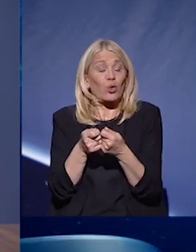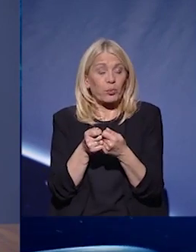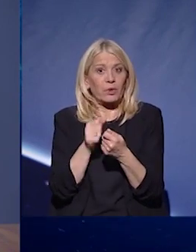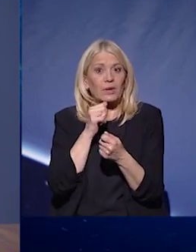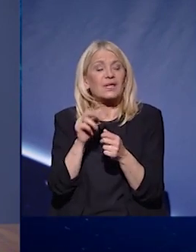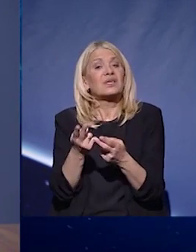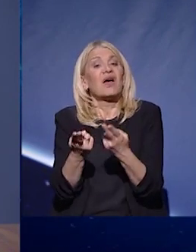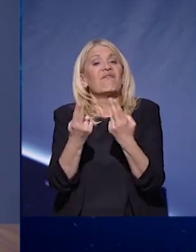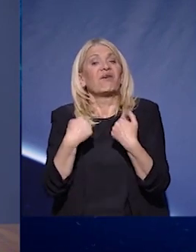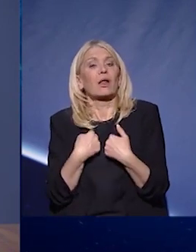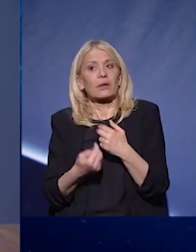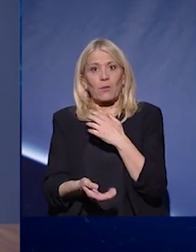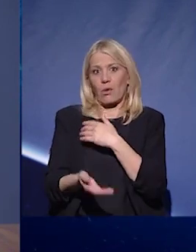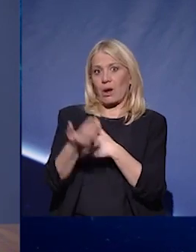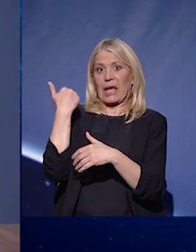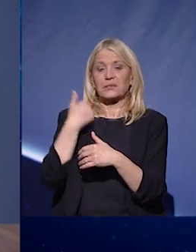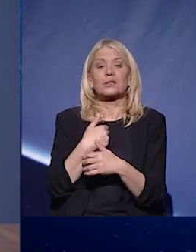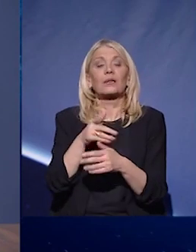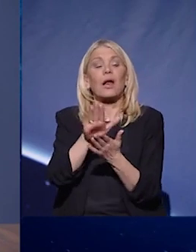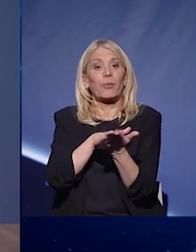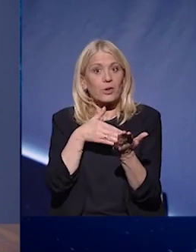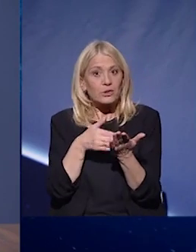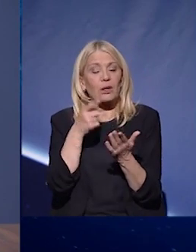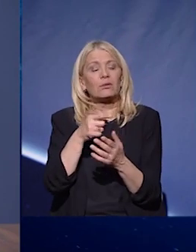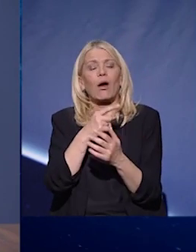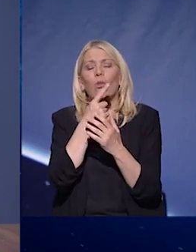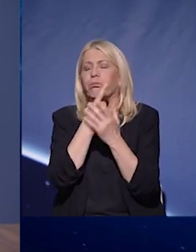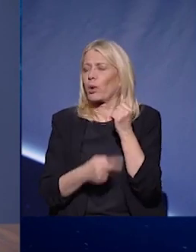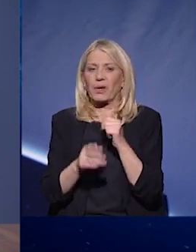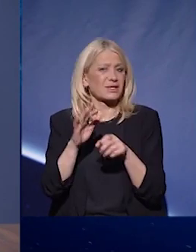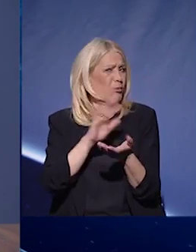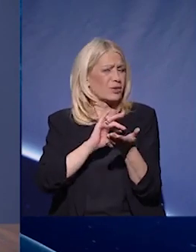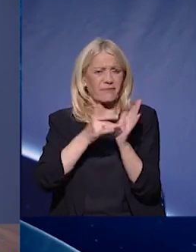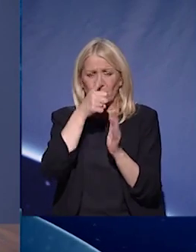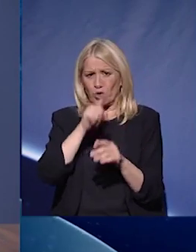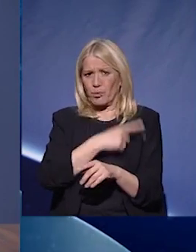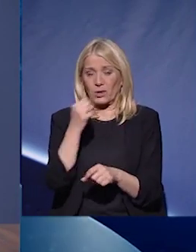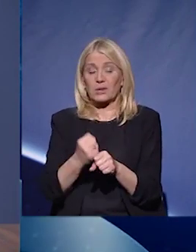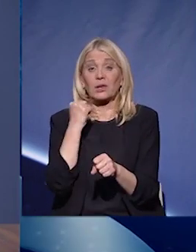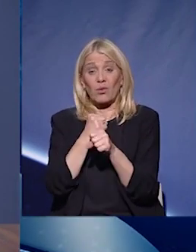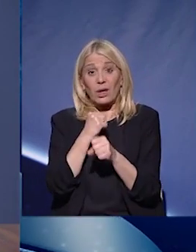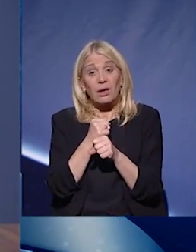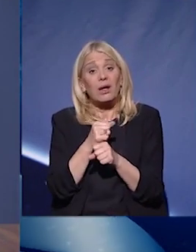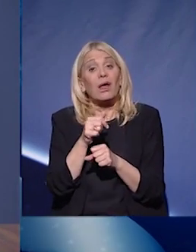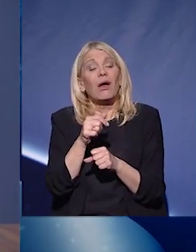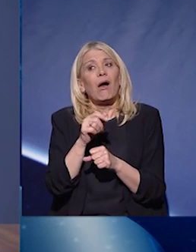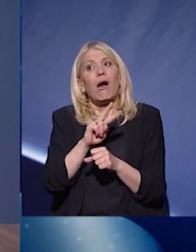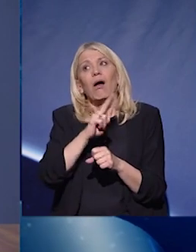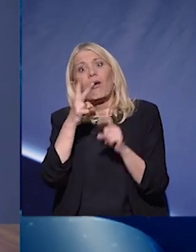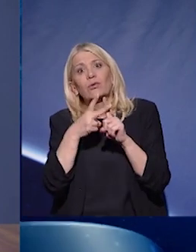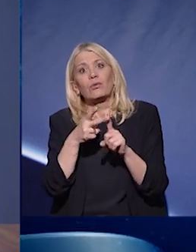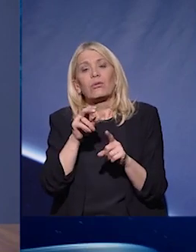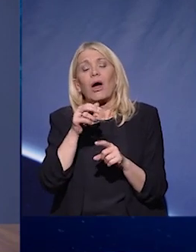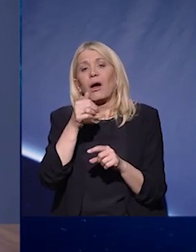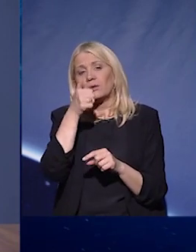vratimo nazad, da upropastimo sve što smo do sad radili. A druga je da, što